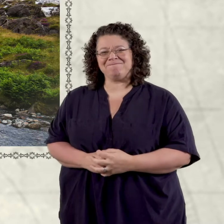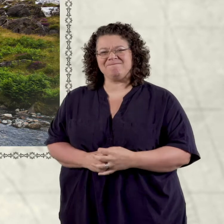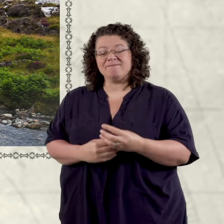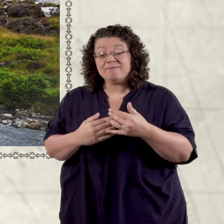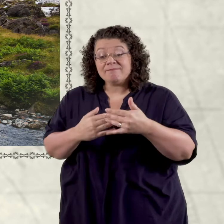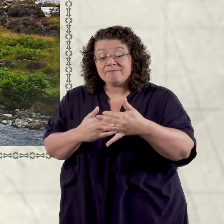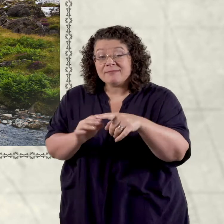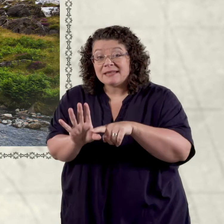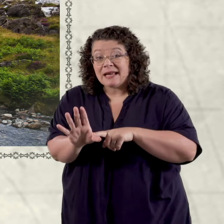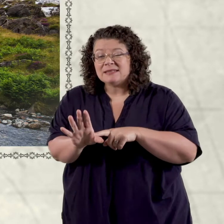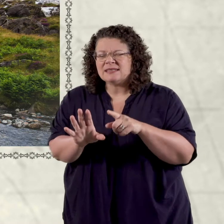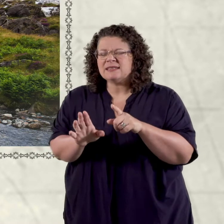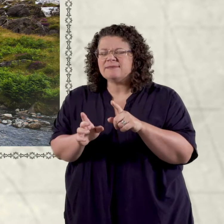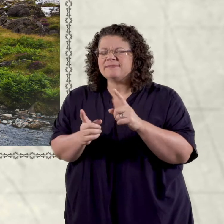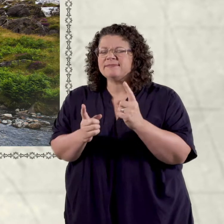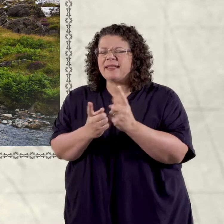Ond ar ôl chydig o flynyddoedd,